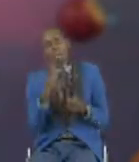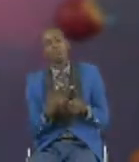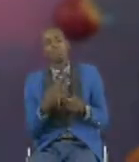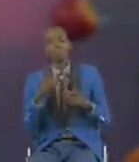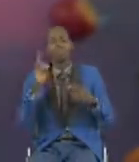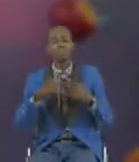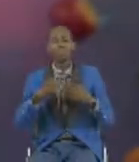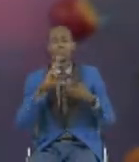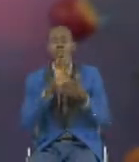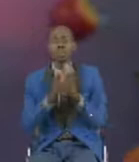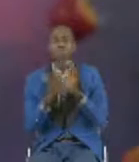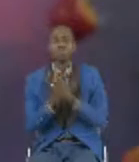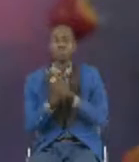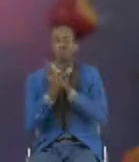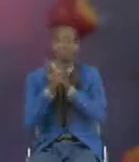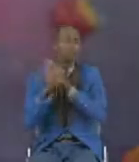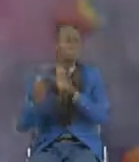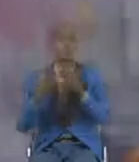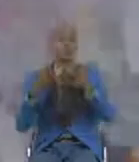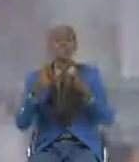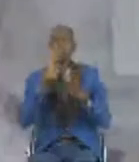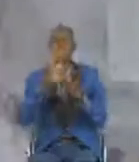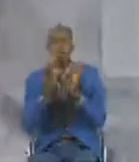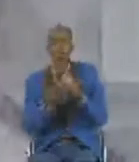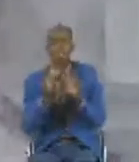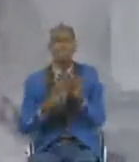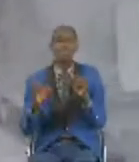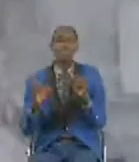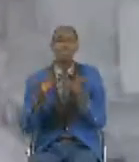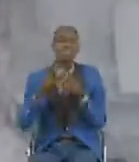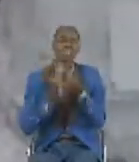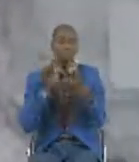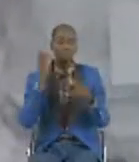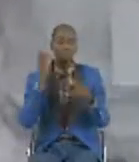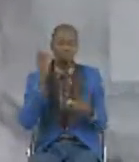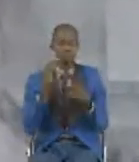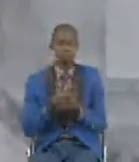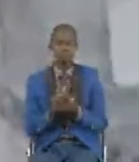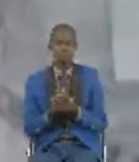est la conversion partout au nom de Jésus.